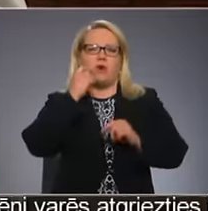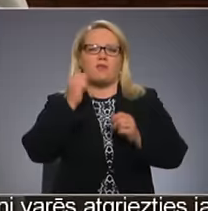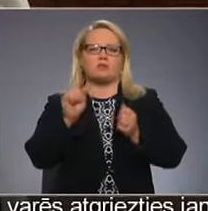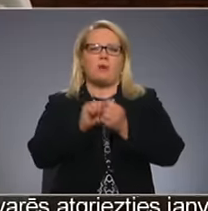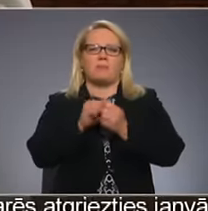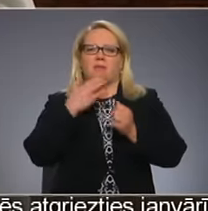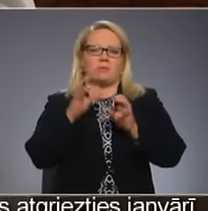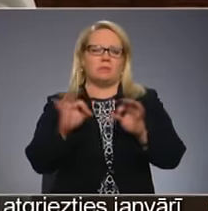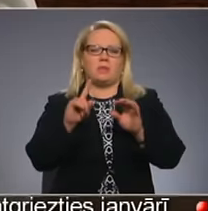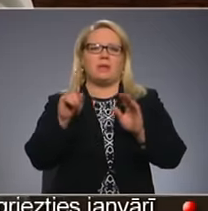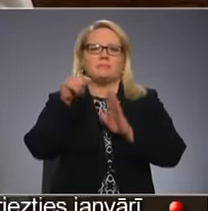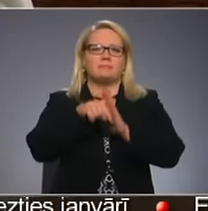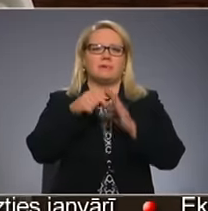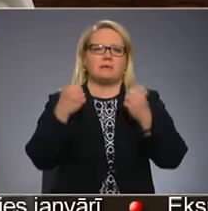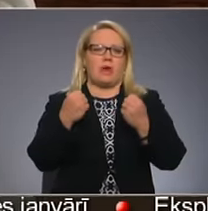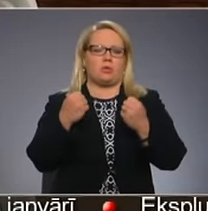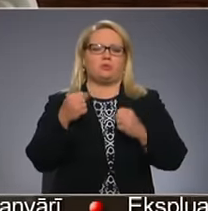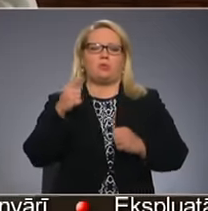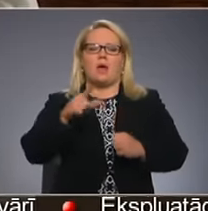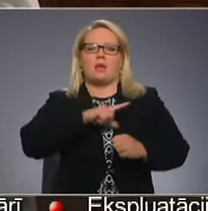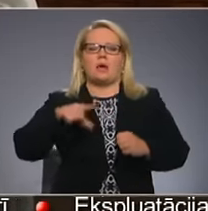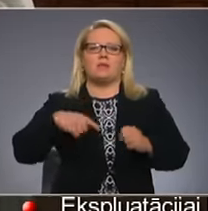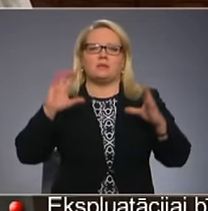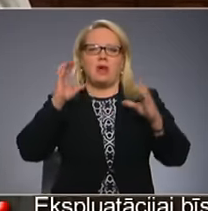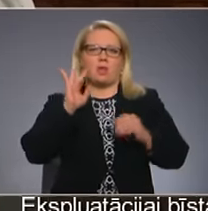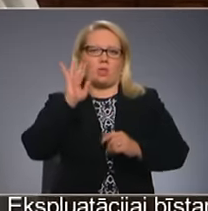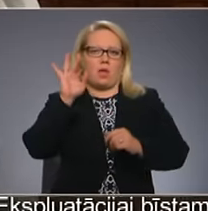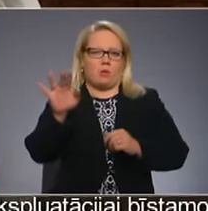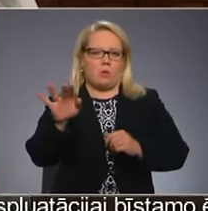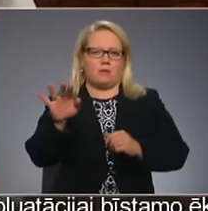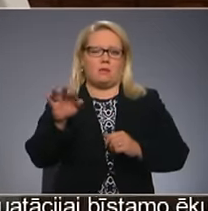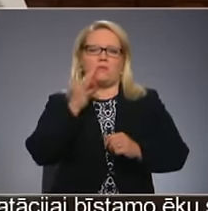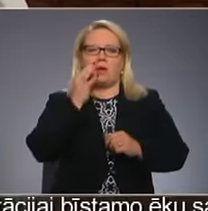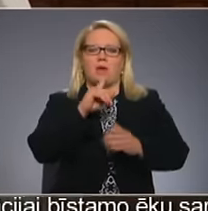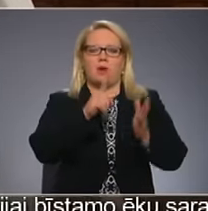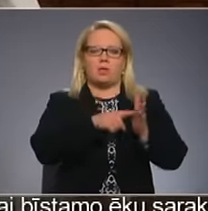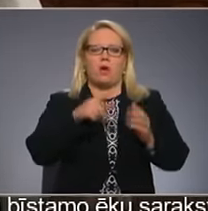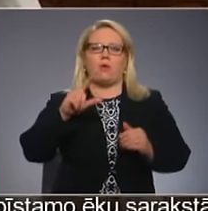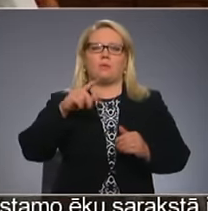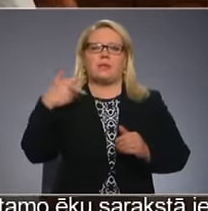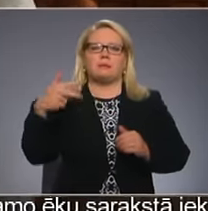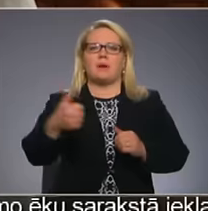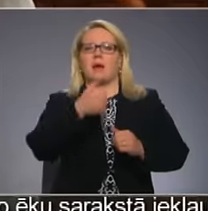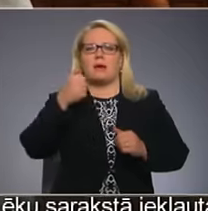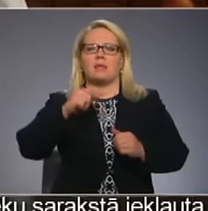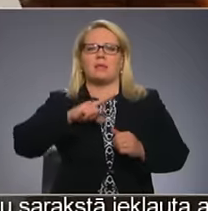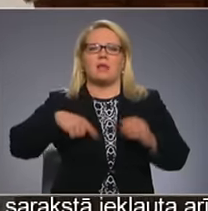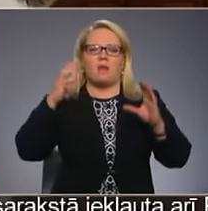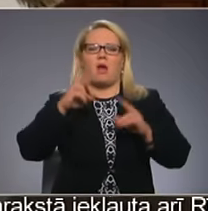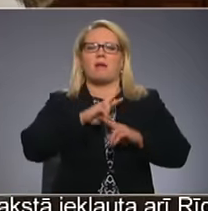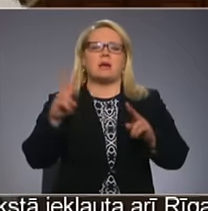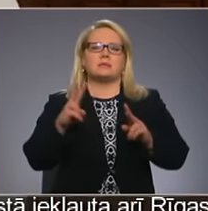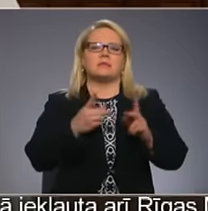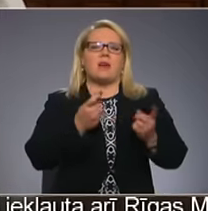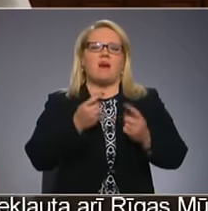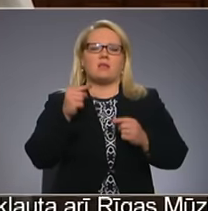ir saturs. Un es domāju, ka tā ir arī Latvijas radio nākotne. Un 30 gadi Latvijas radio, kas jūs ir savaldzinājuši